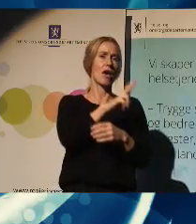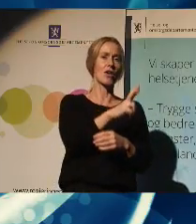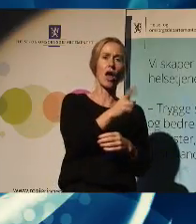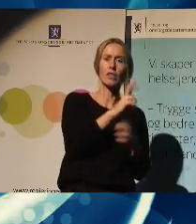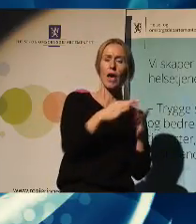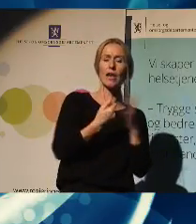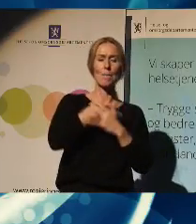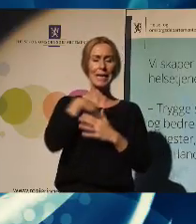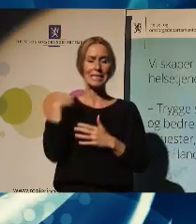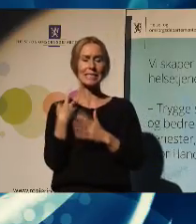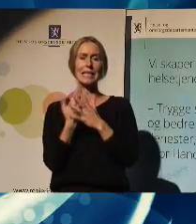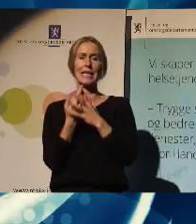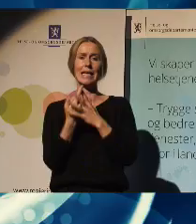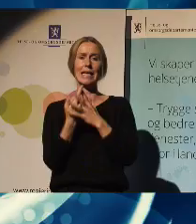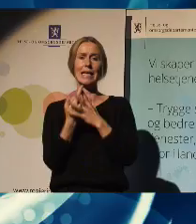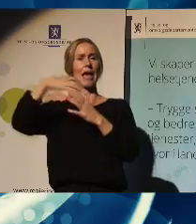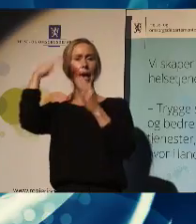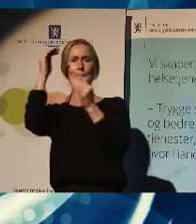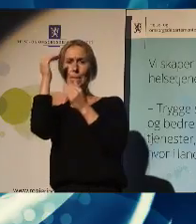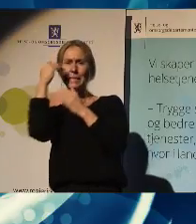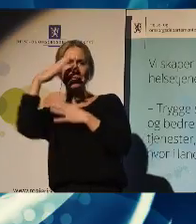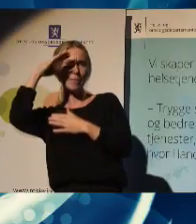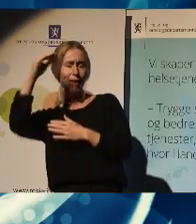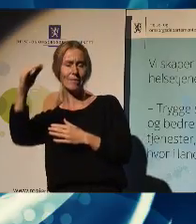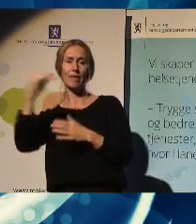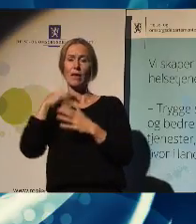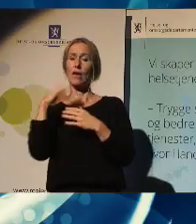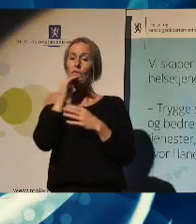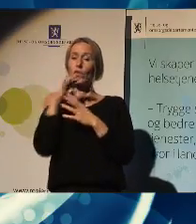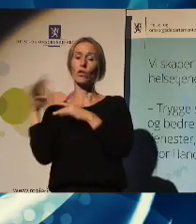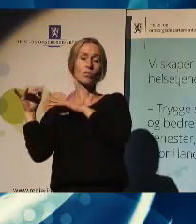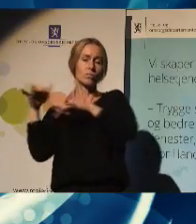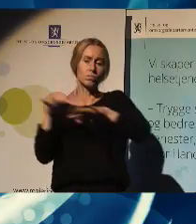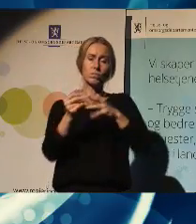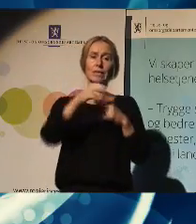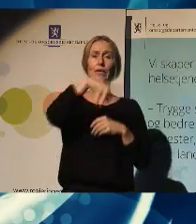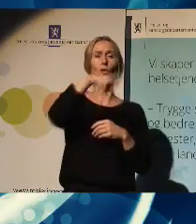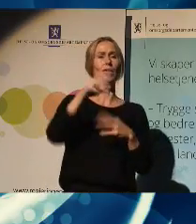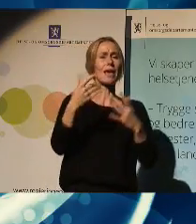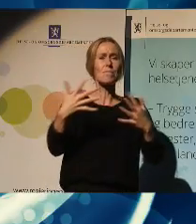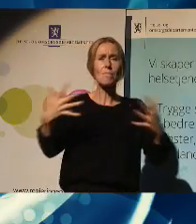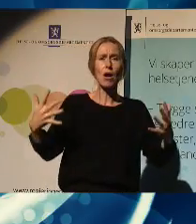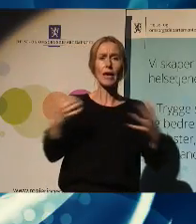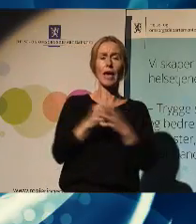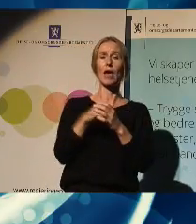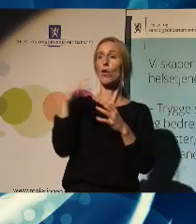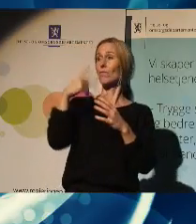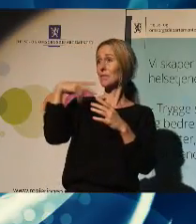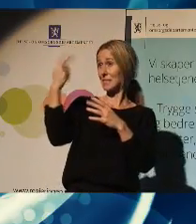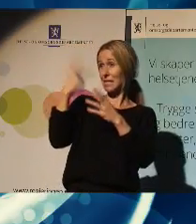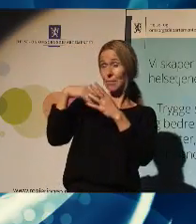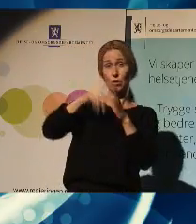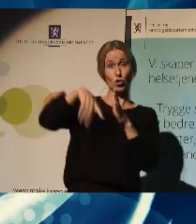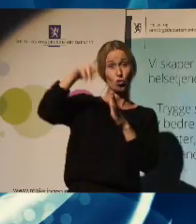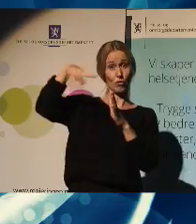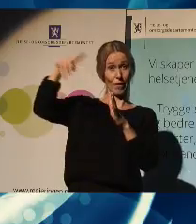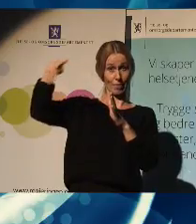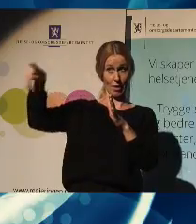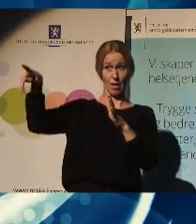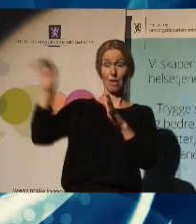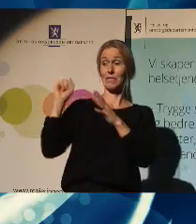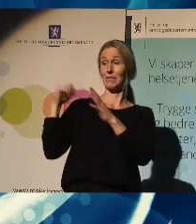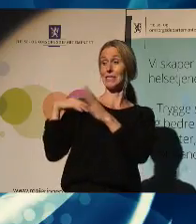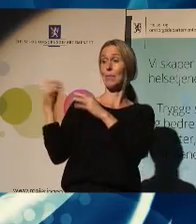prester, embedsmenn, nybrottsmenn, folk kom til Norge i hopetall. Og sånn ser kurven ut hvis vi ser på immigrasjonen